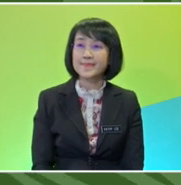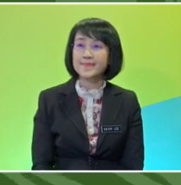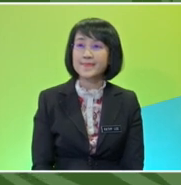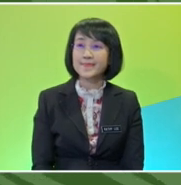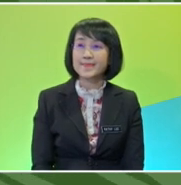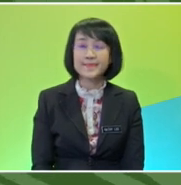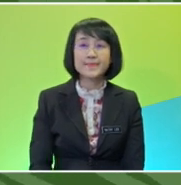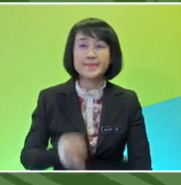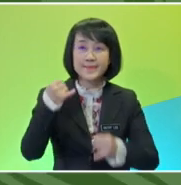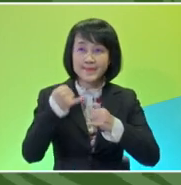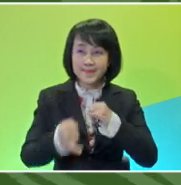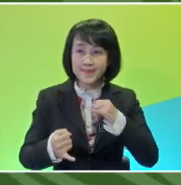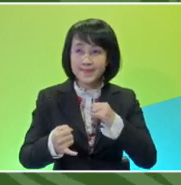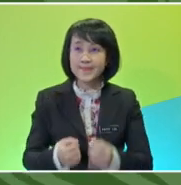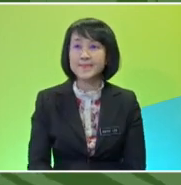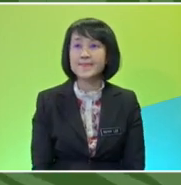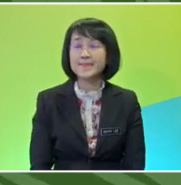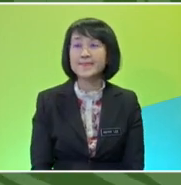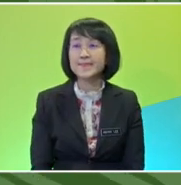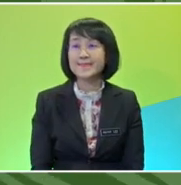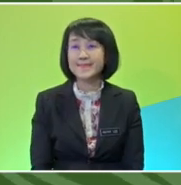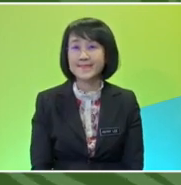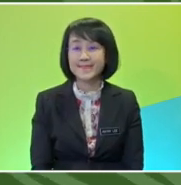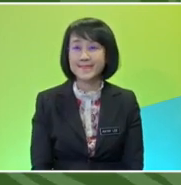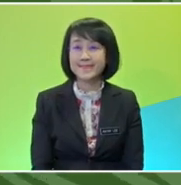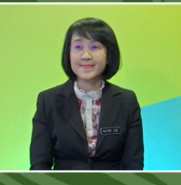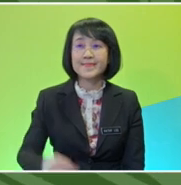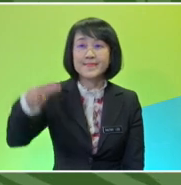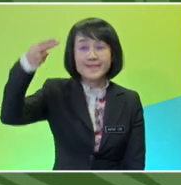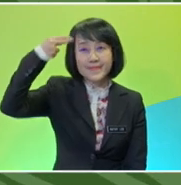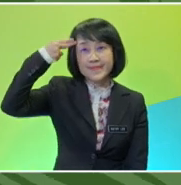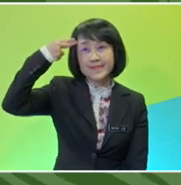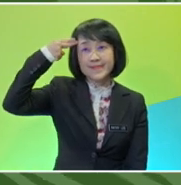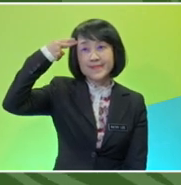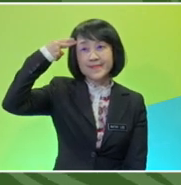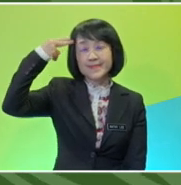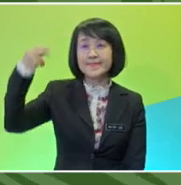dan seterusnya Sumbang yang si Eko nih ah Muhammad Haziq